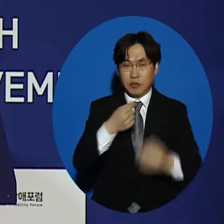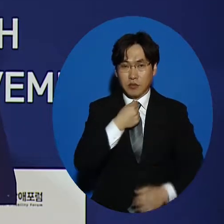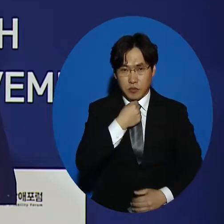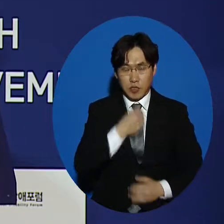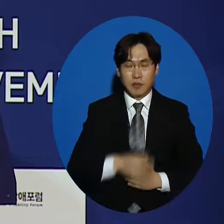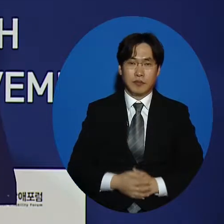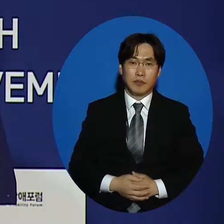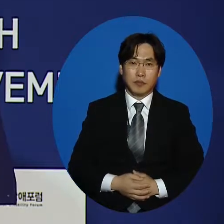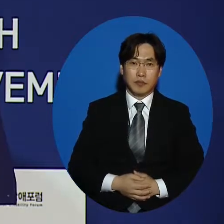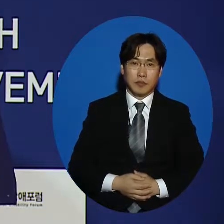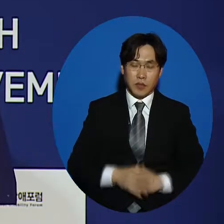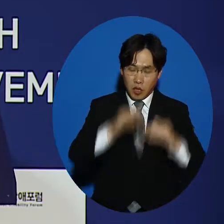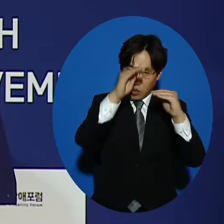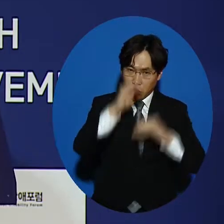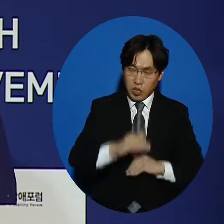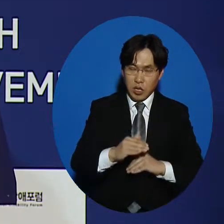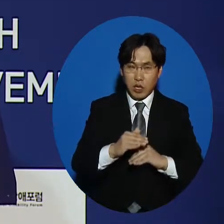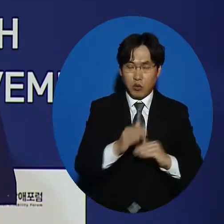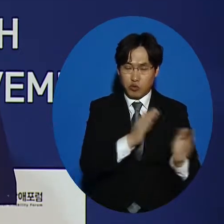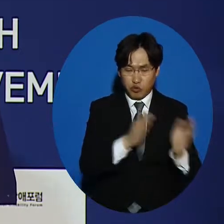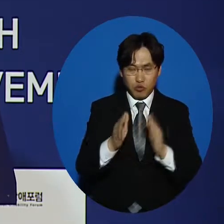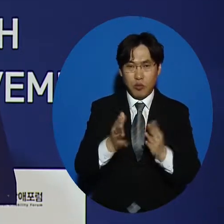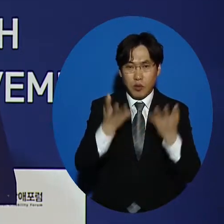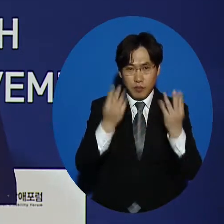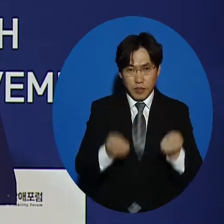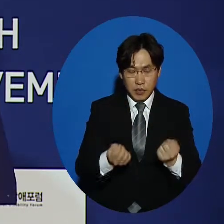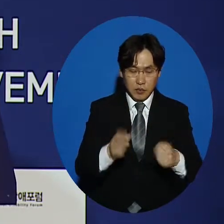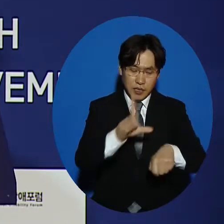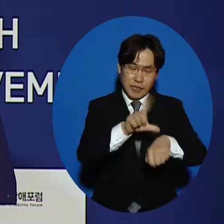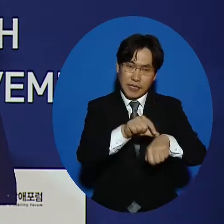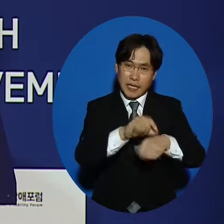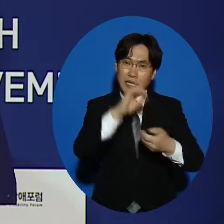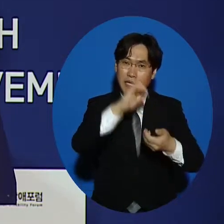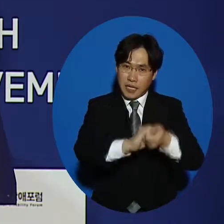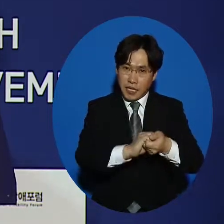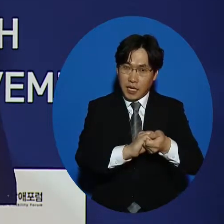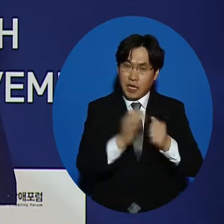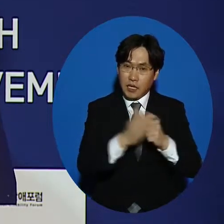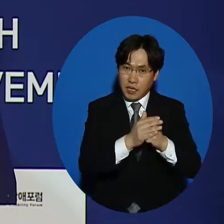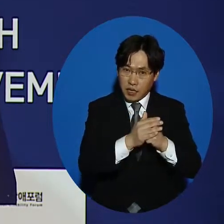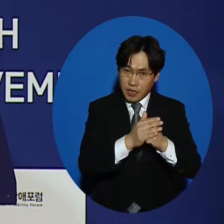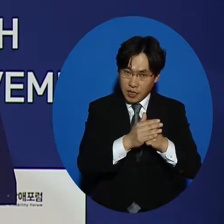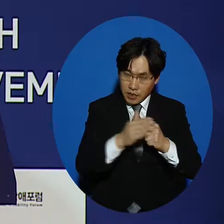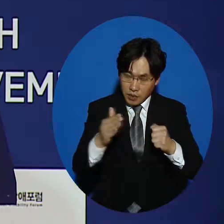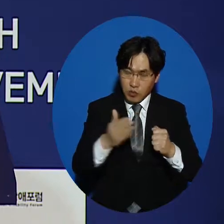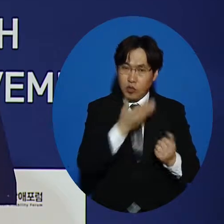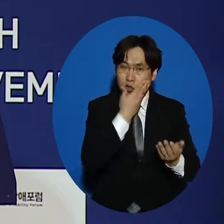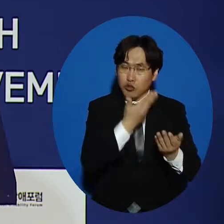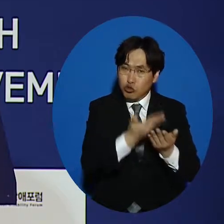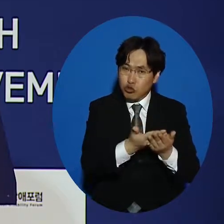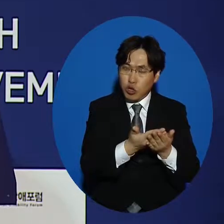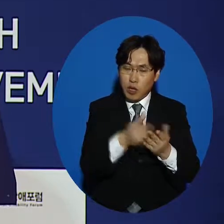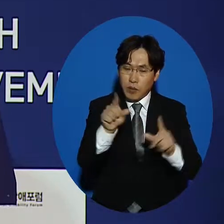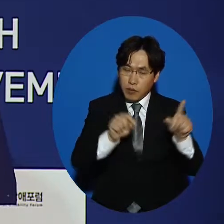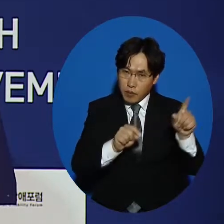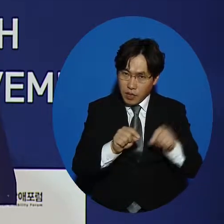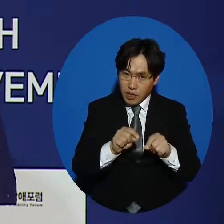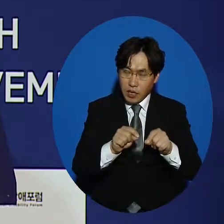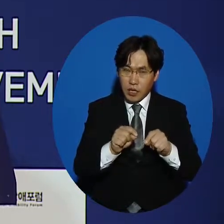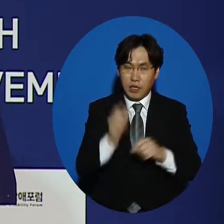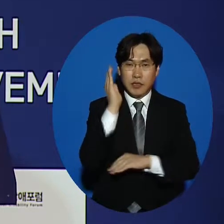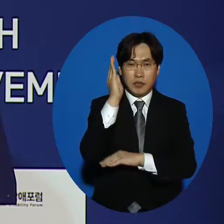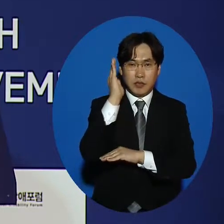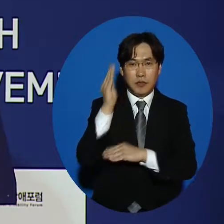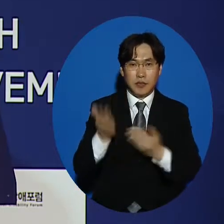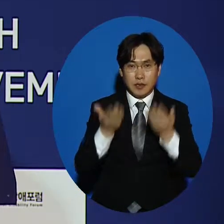굉장히 많은 내용을 준비했습니다만 주어진 제한 시간 때문에 핵심적인 내용만